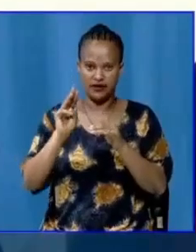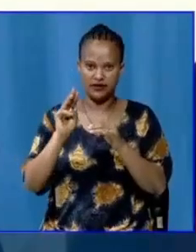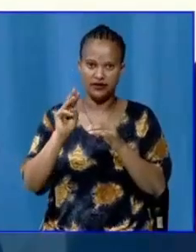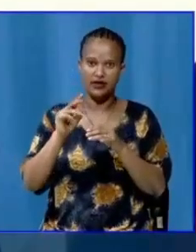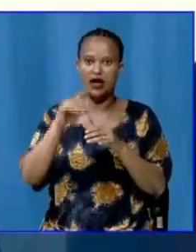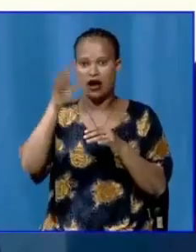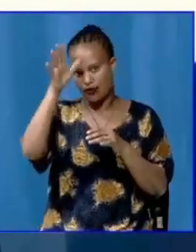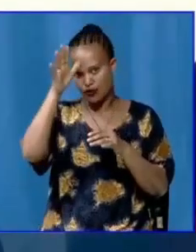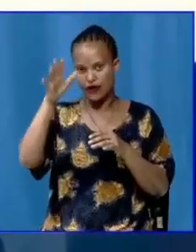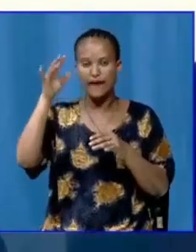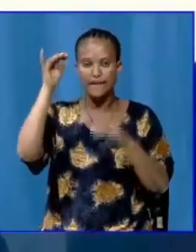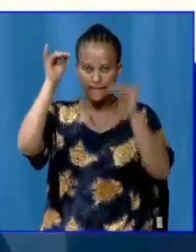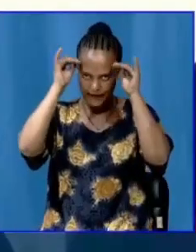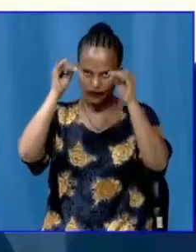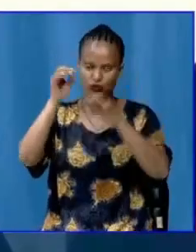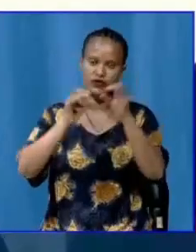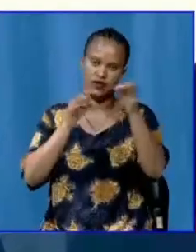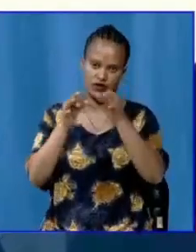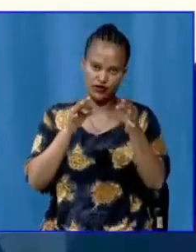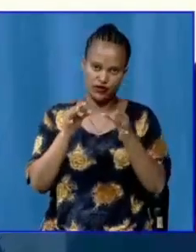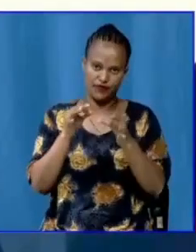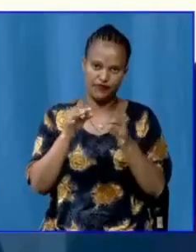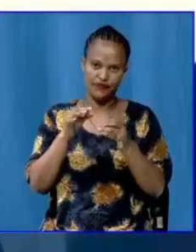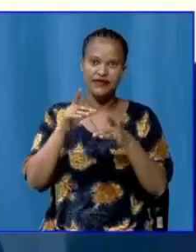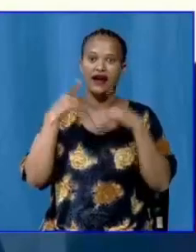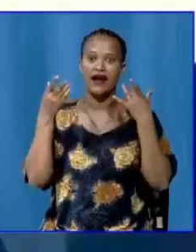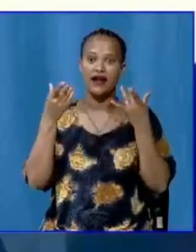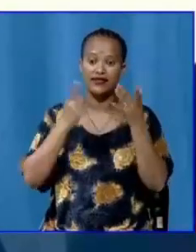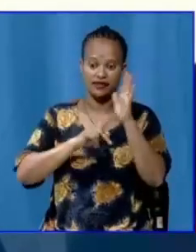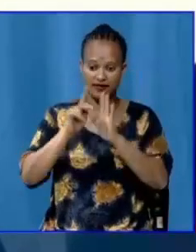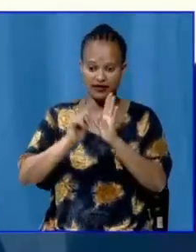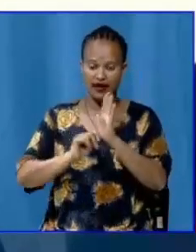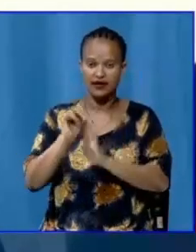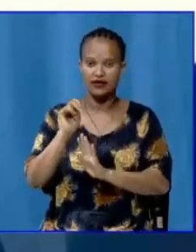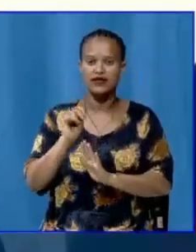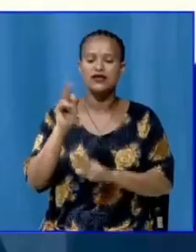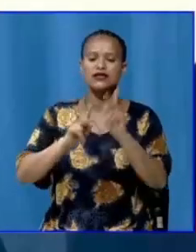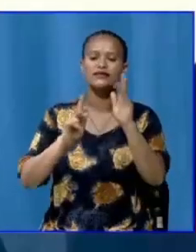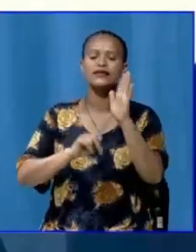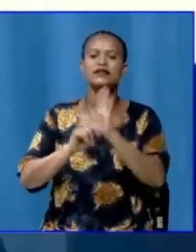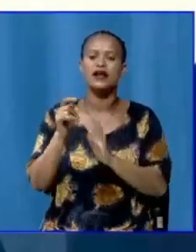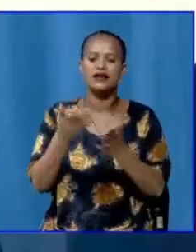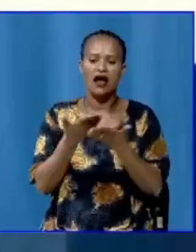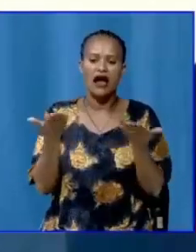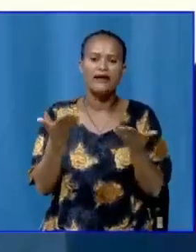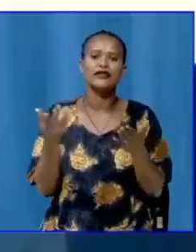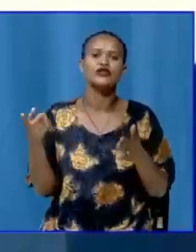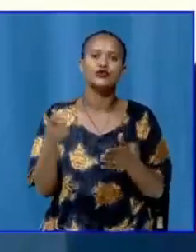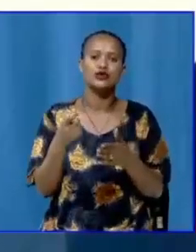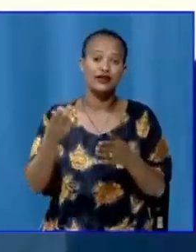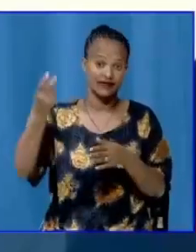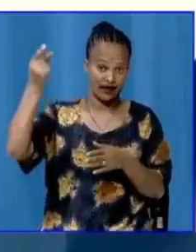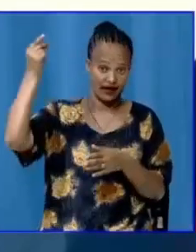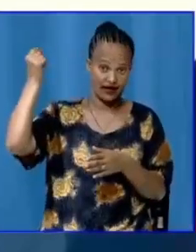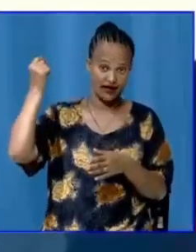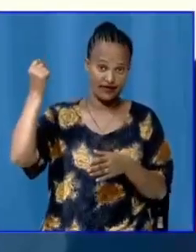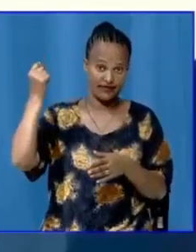ትግራይ ብፁዕ ኣቡነ ጴጥሮስ ገሊፆም ካህናት ትግራይን ህዝቢ ትግራይን ኣበይ ይኹን ኣብቲ ናይ